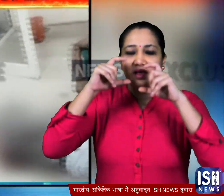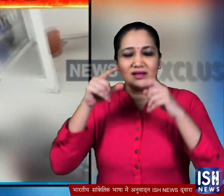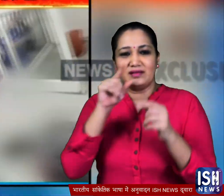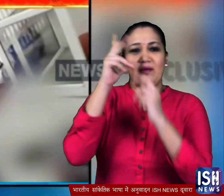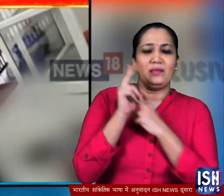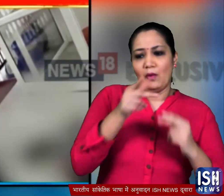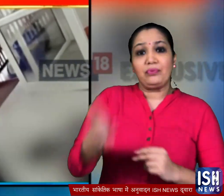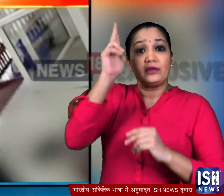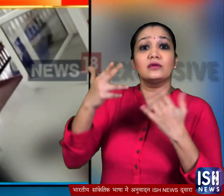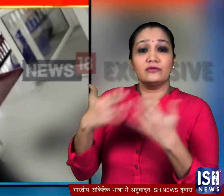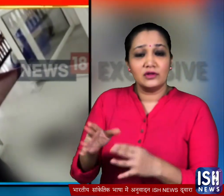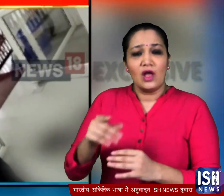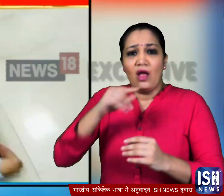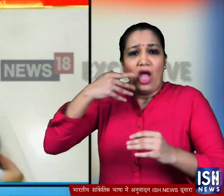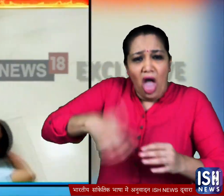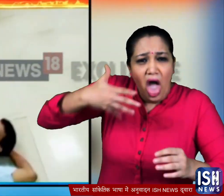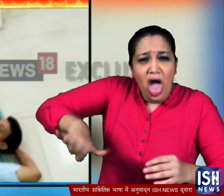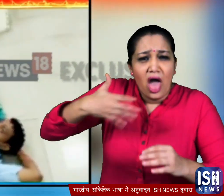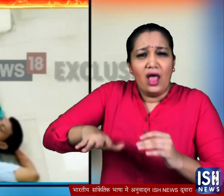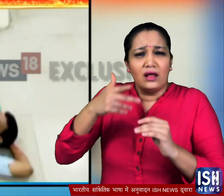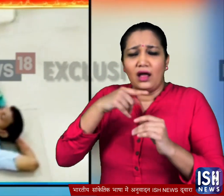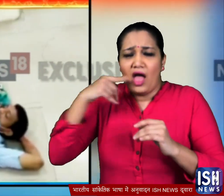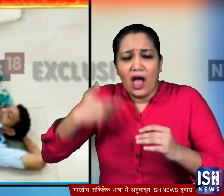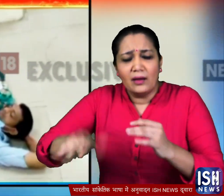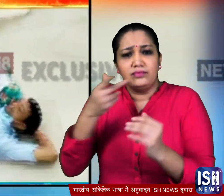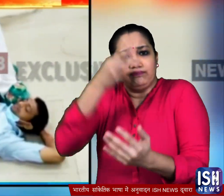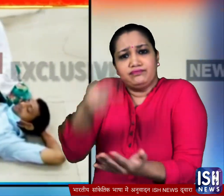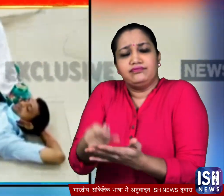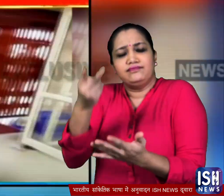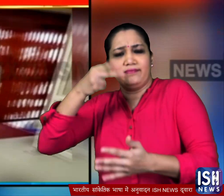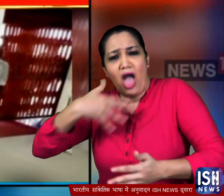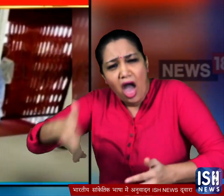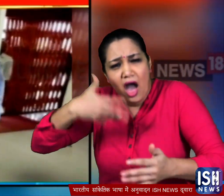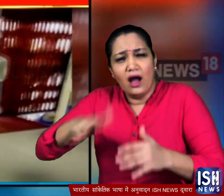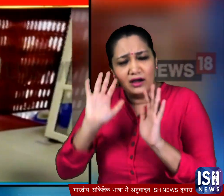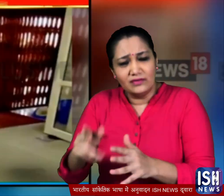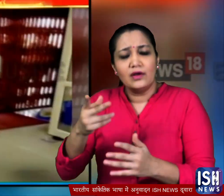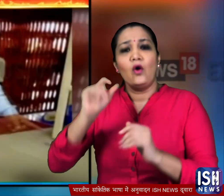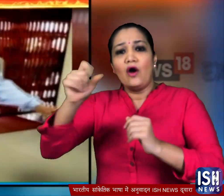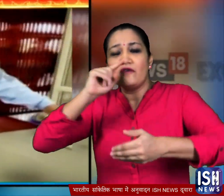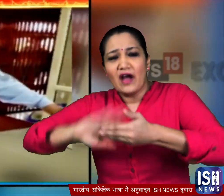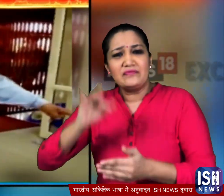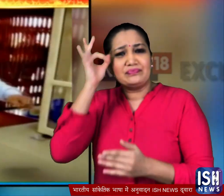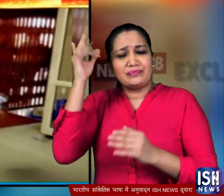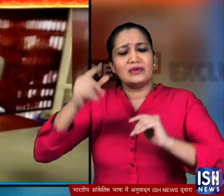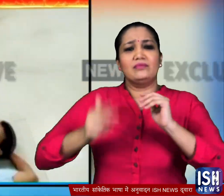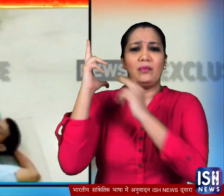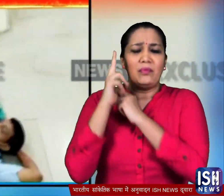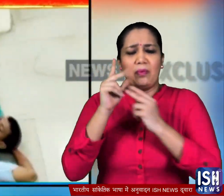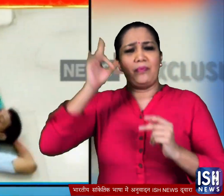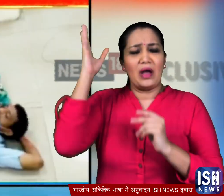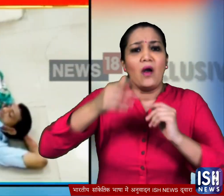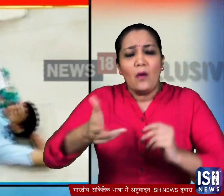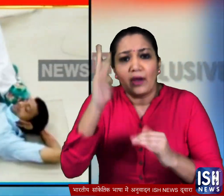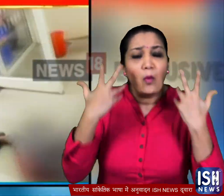राजेश को गोली मार दी। खून से लथपथ हालत में राजेश बैंक में फर्श पर गिरा हुआ दिखा और उसकी पत्नी गुस्से में सिक्योरिटी गार्ड से गोली